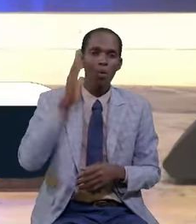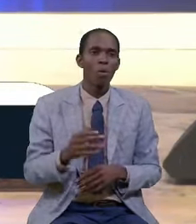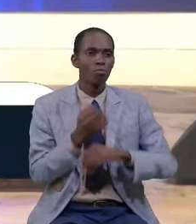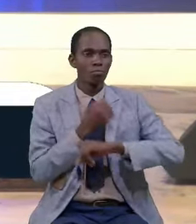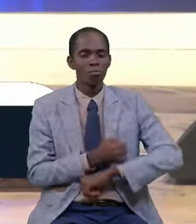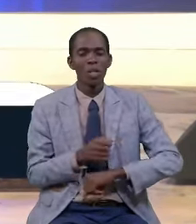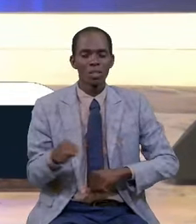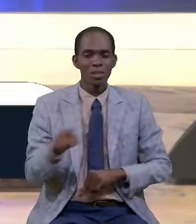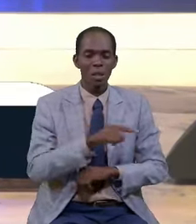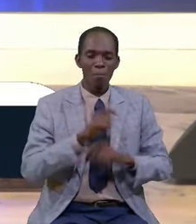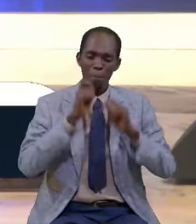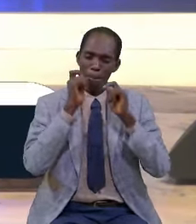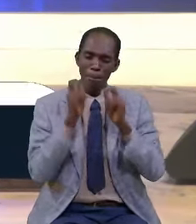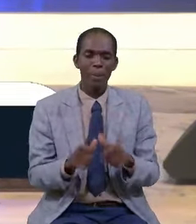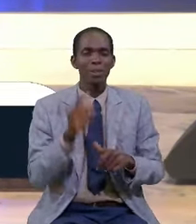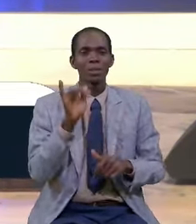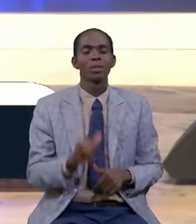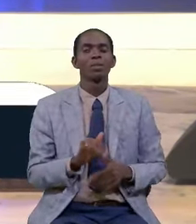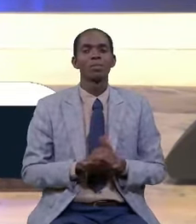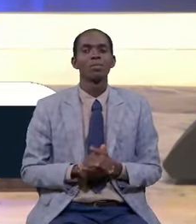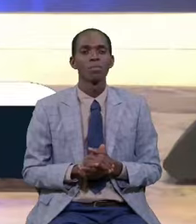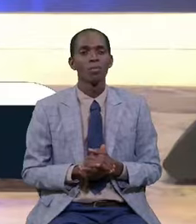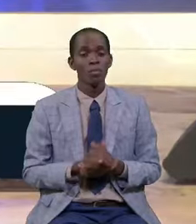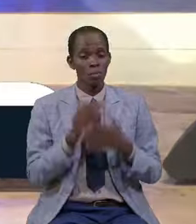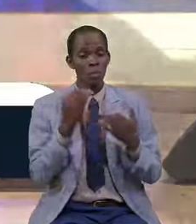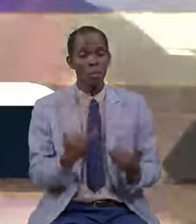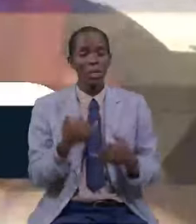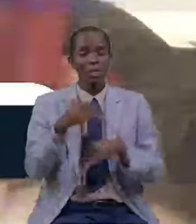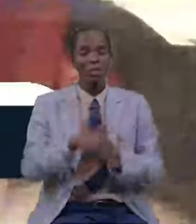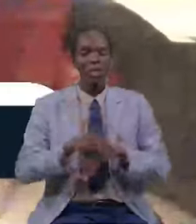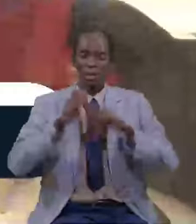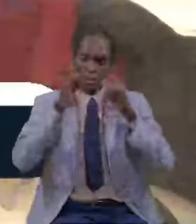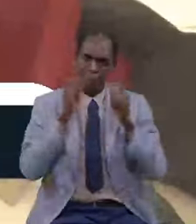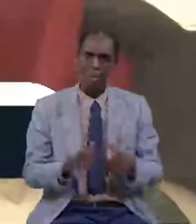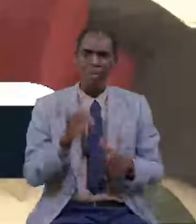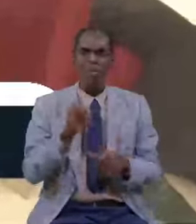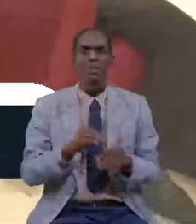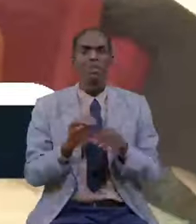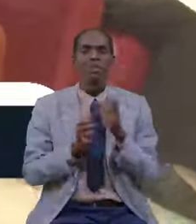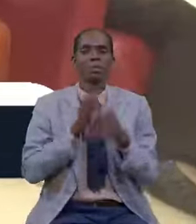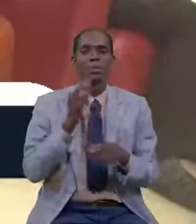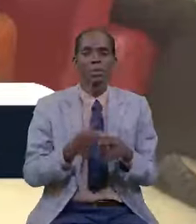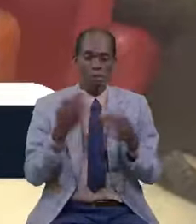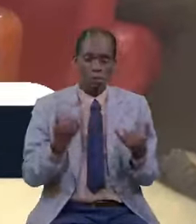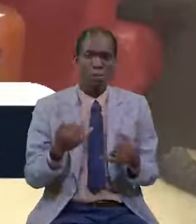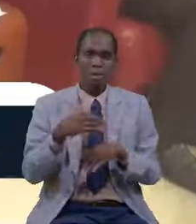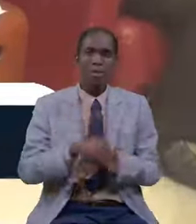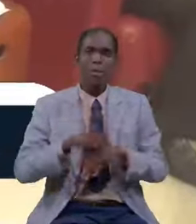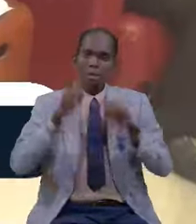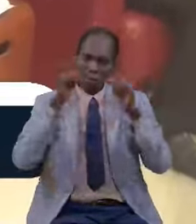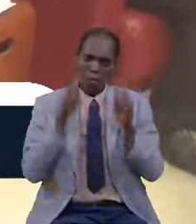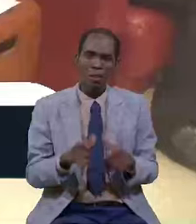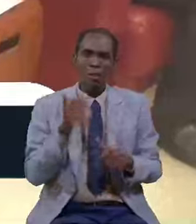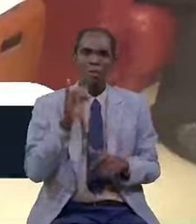promptement justice. Ce soir, promptement. Ce soir, promptement.